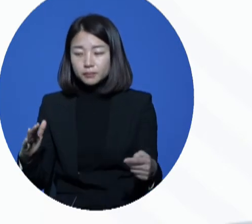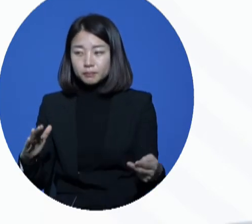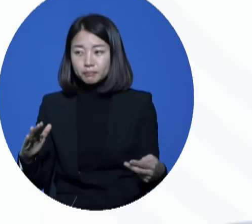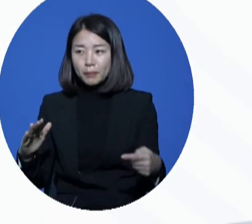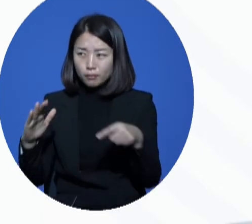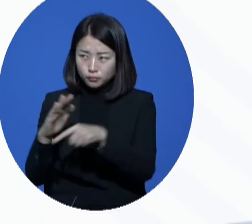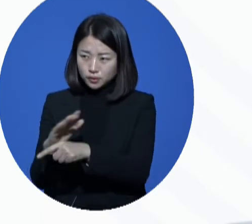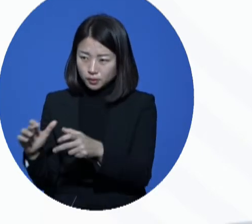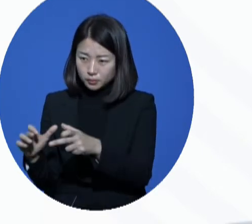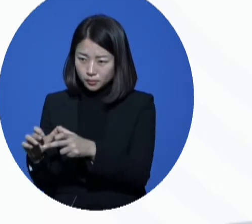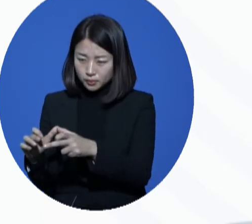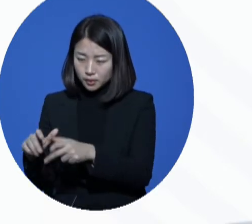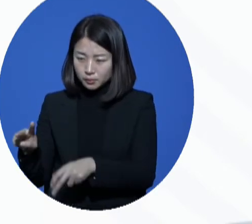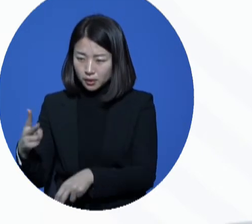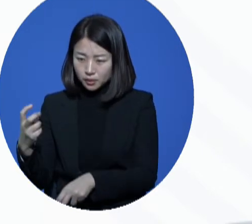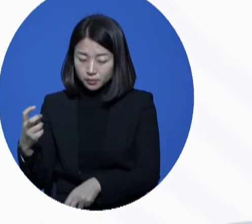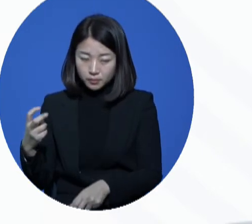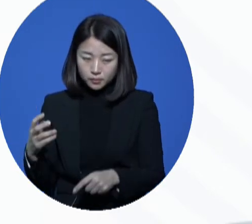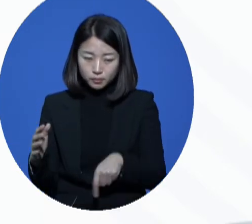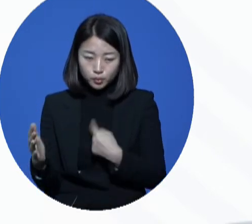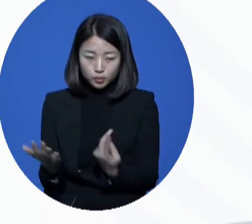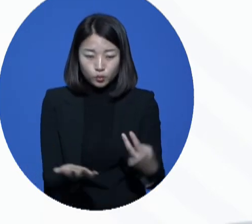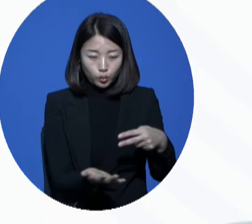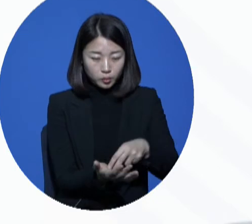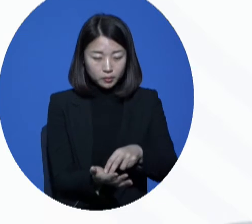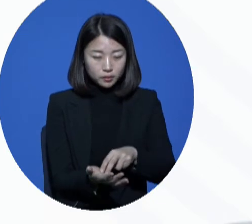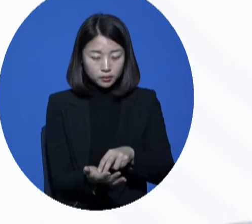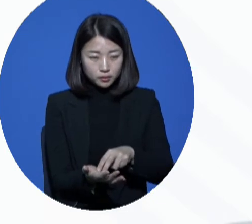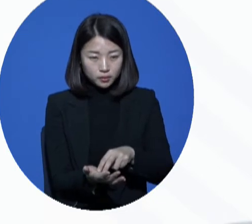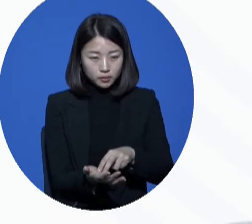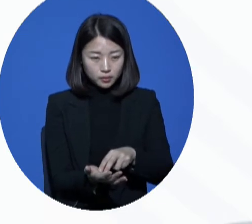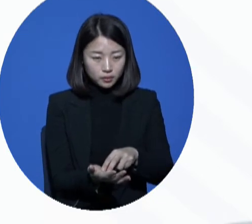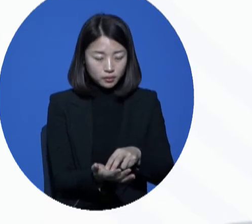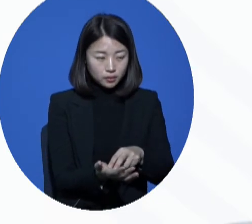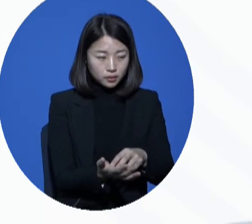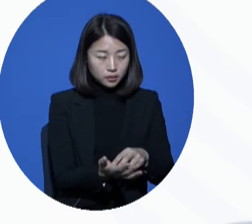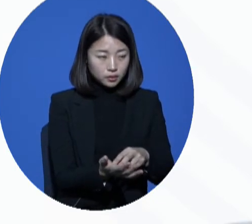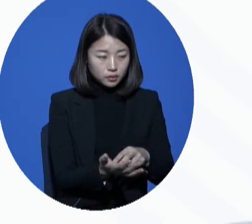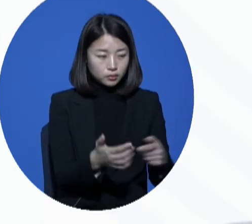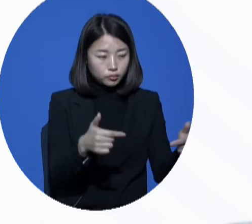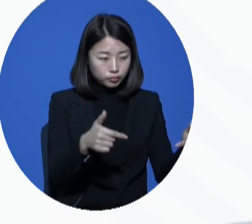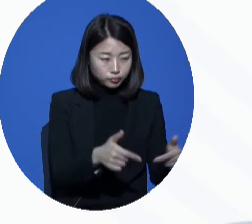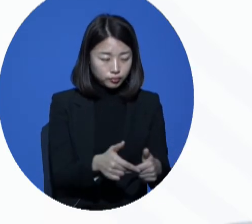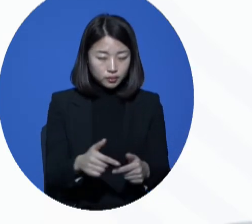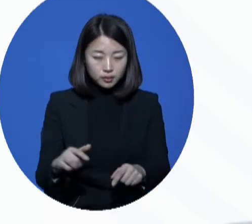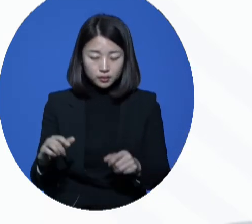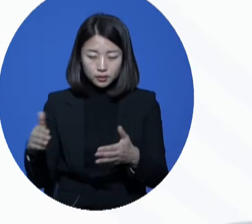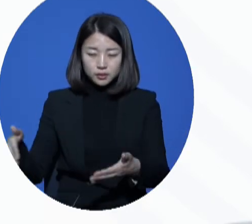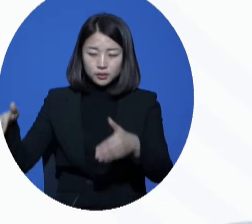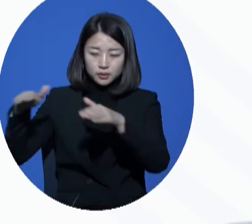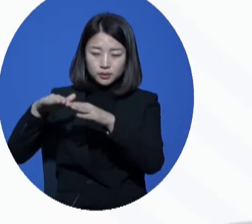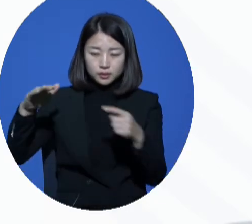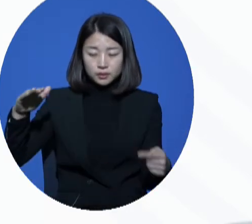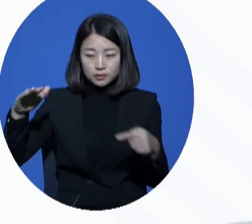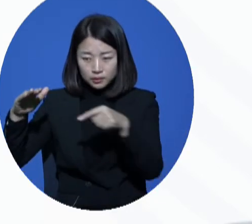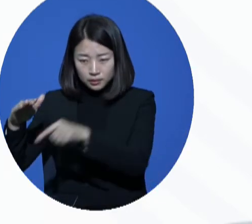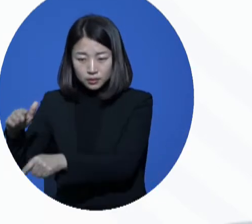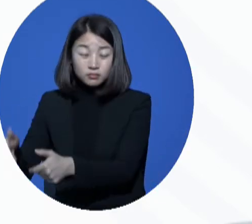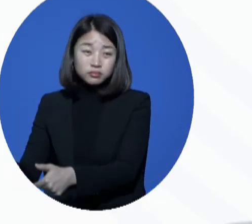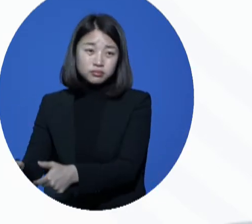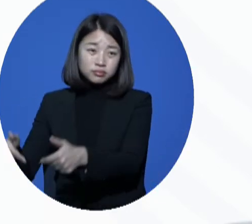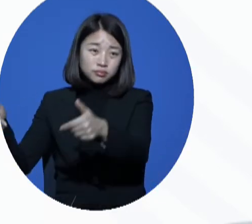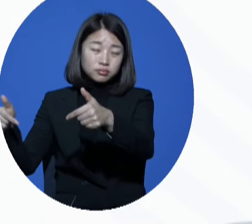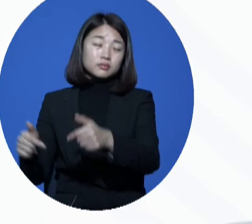2,251명인데 비해 탈시설 장애인은 843명으로 시설 입소가 계속 증가하고 있습니다. 그래서 이게 지역 사회가 훨씬 더 안전한